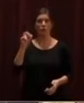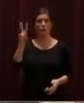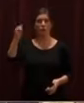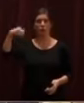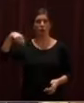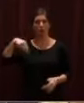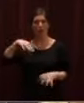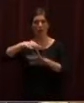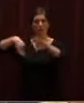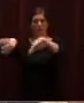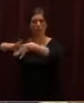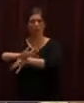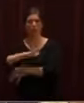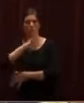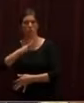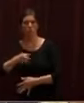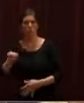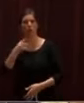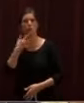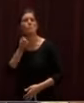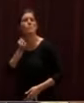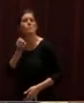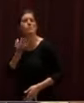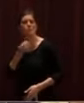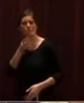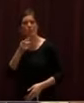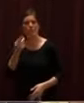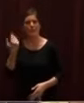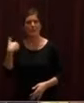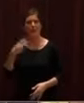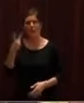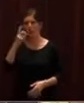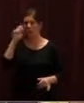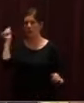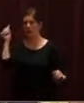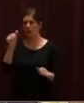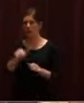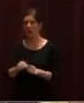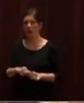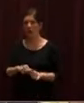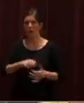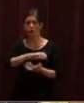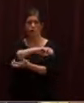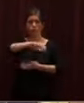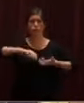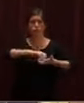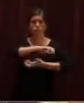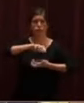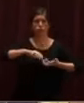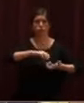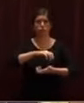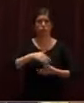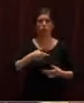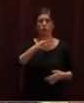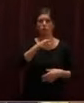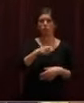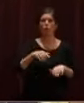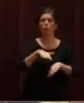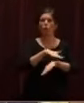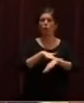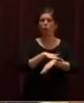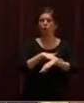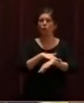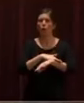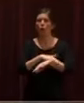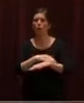després de dos anys d'escàndols? Què opina el seu partit que col·loquin de president a la senyora Alonso? Una política socialista